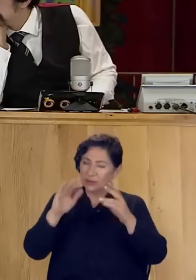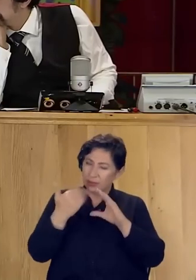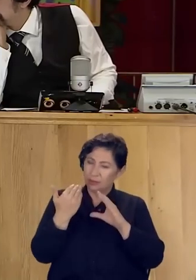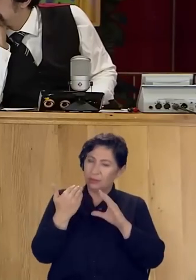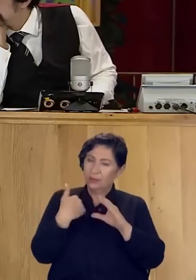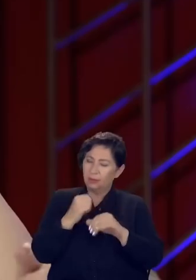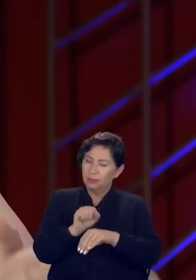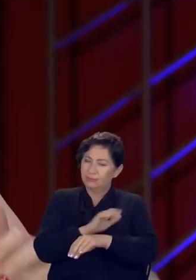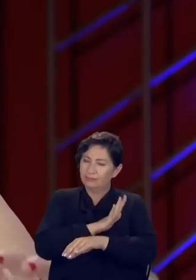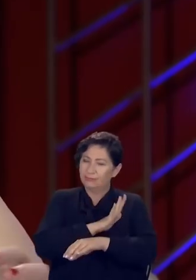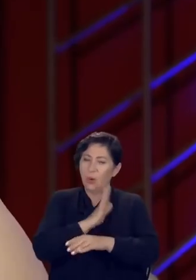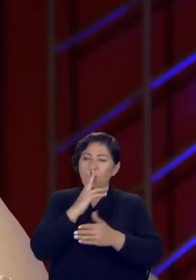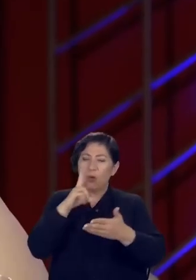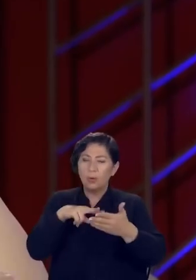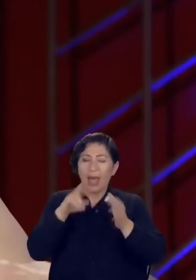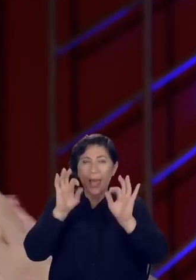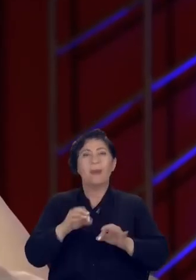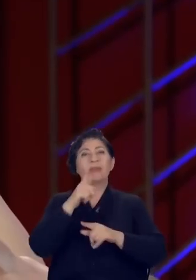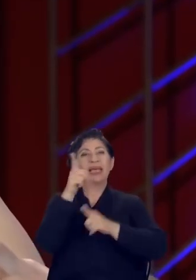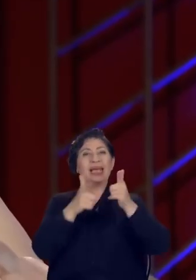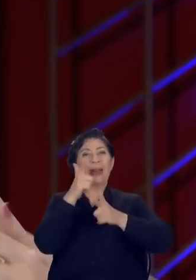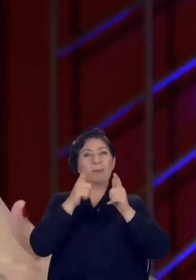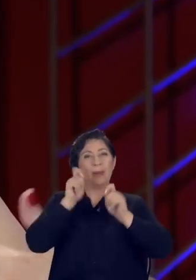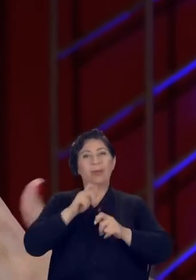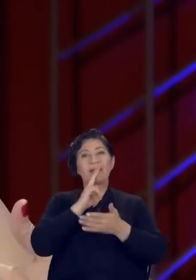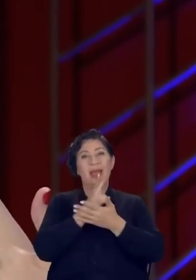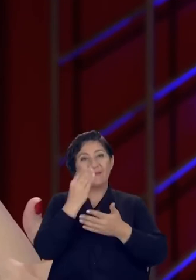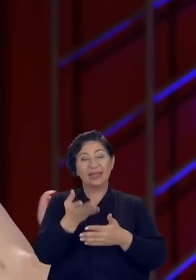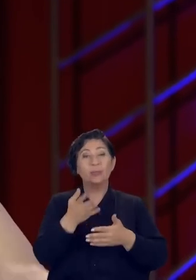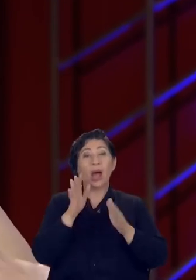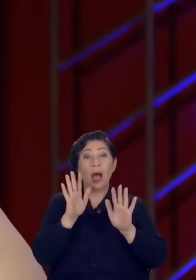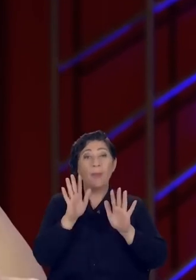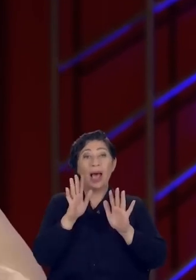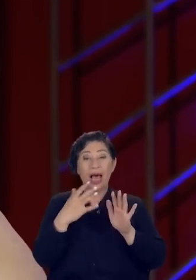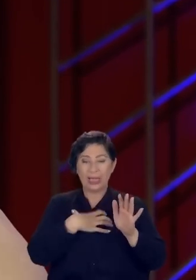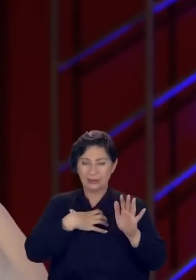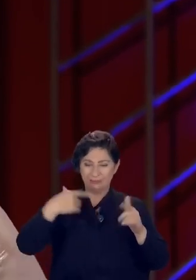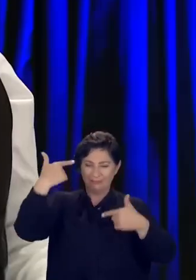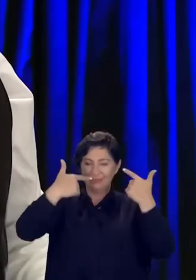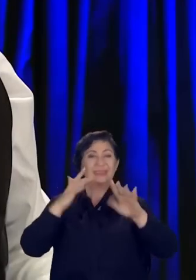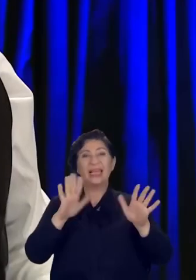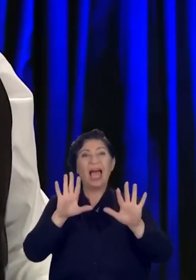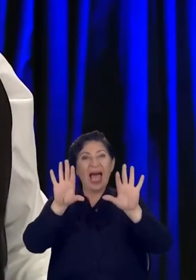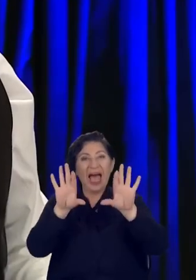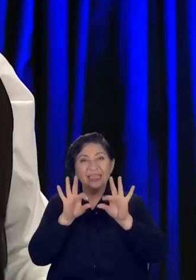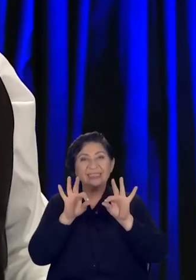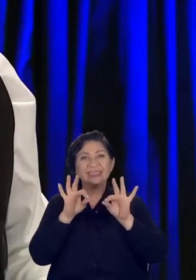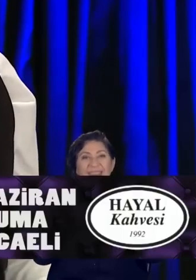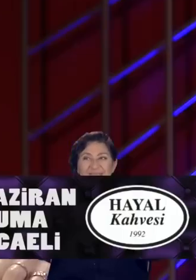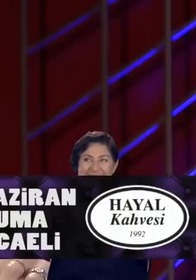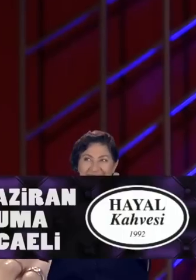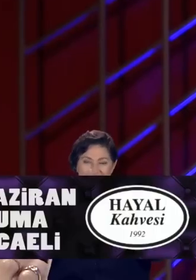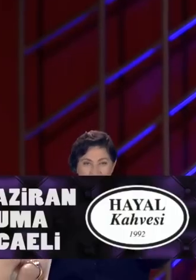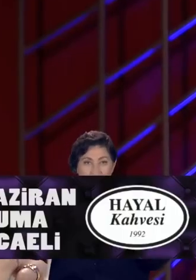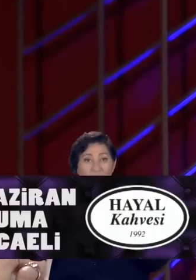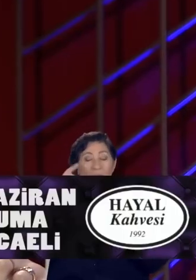çok duygulandım. Okuduktan hemen sonra bir klip hazırlamaya karar verdim ama bir şey çekmek istemiyordum. Yani hazır bir görüntü olsun istiyordum. Ve